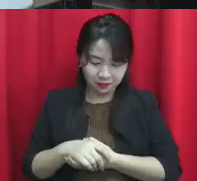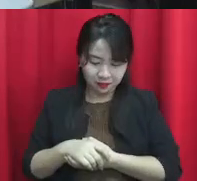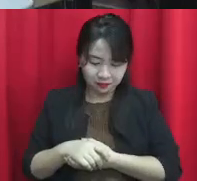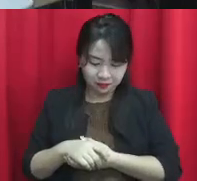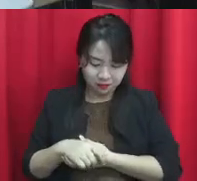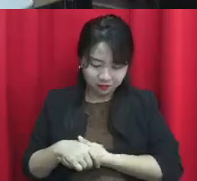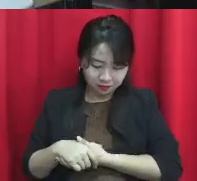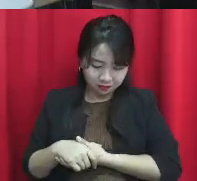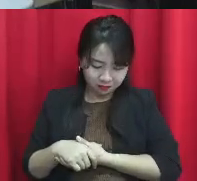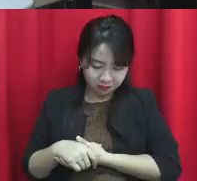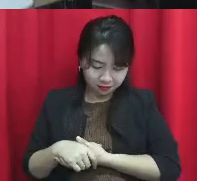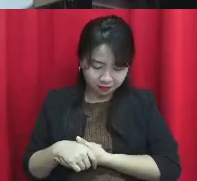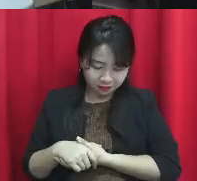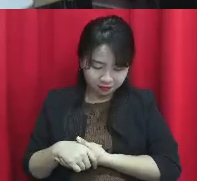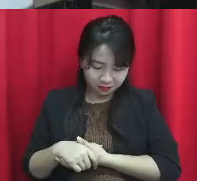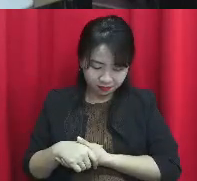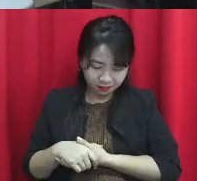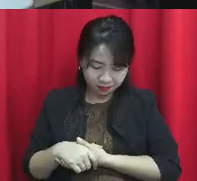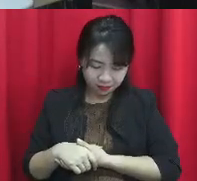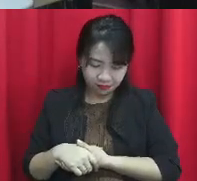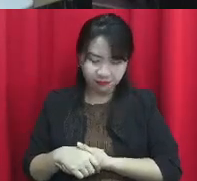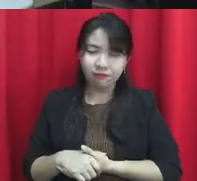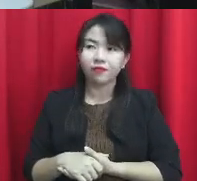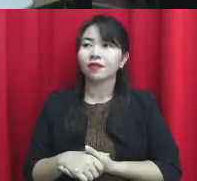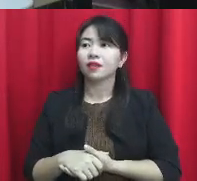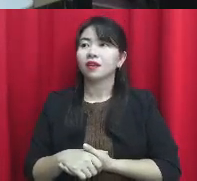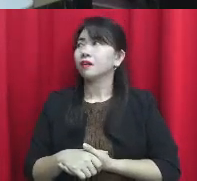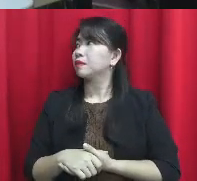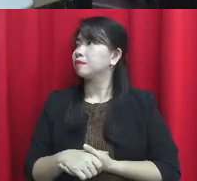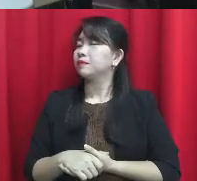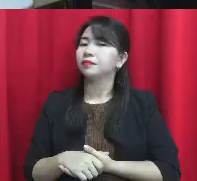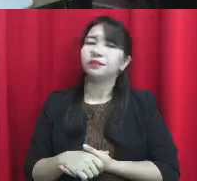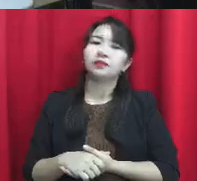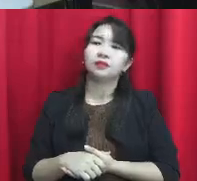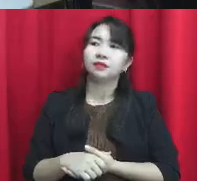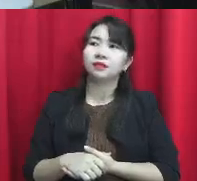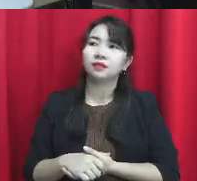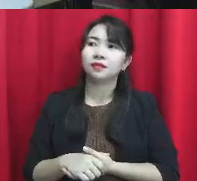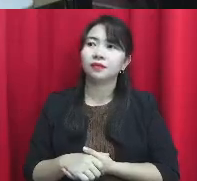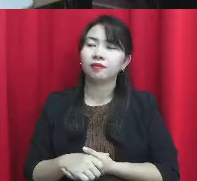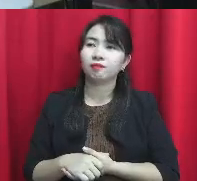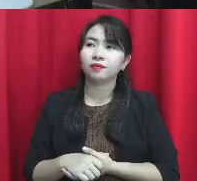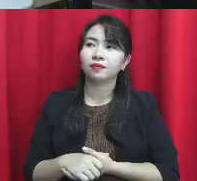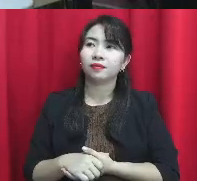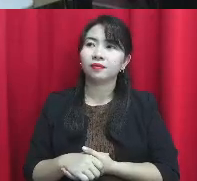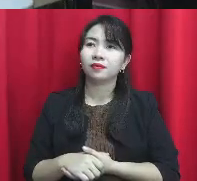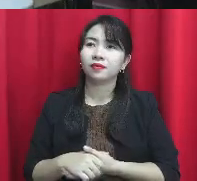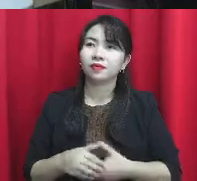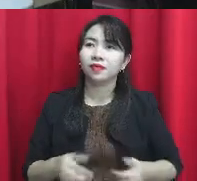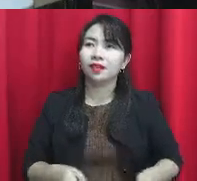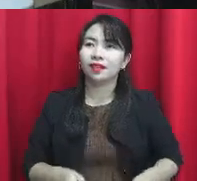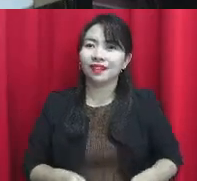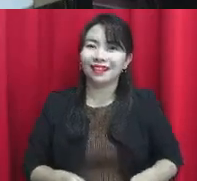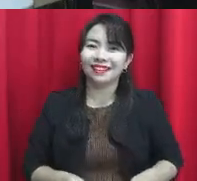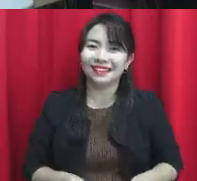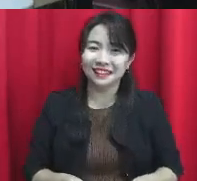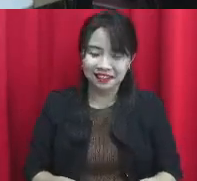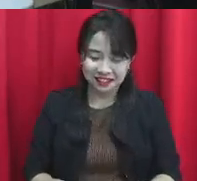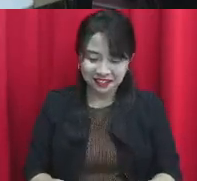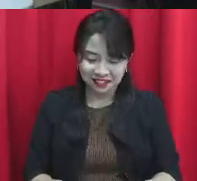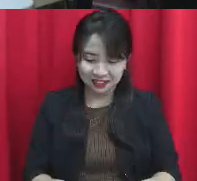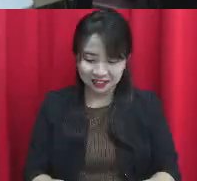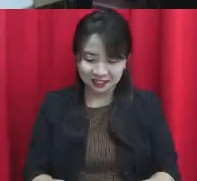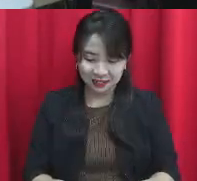o wala na ah sa iba naunahan pa nilang mag-post yung leader nila alr yan